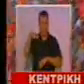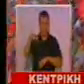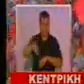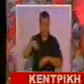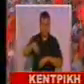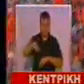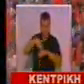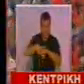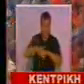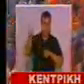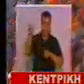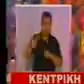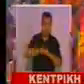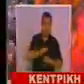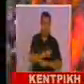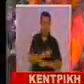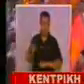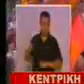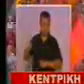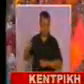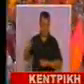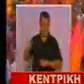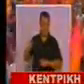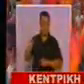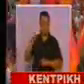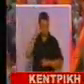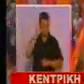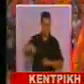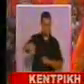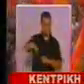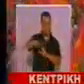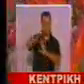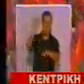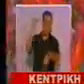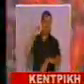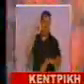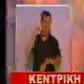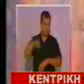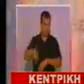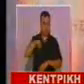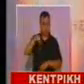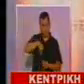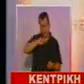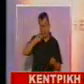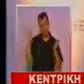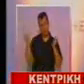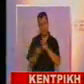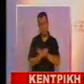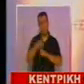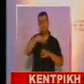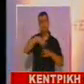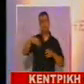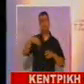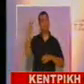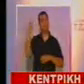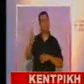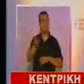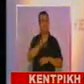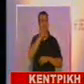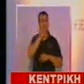δεξιά, στις 18 σοσιαλισμός», το θυμάστε αυτό το σύνθημα, έχει αντικατασταθεί από το σιριζέικο